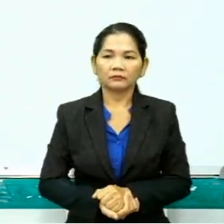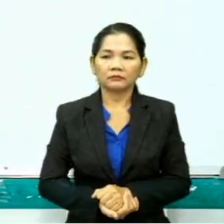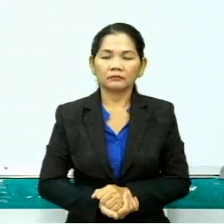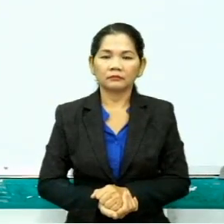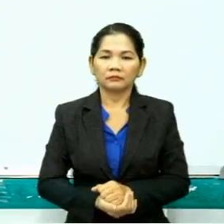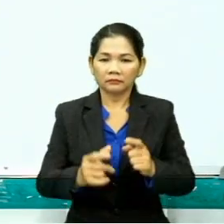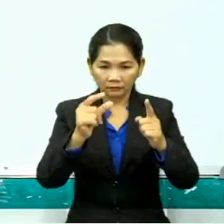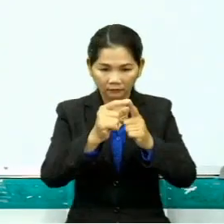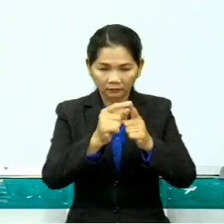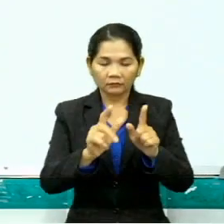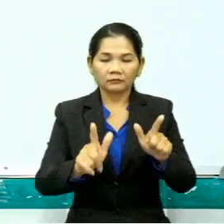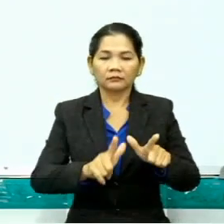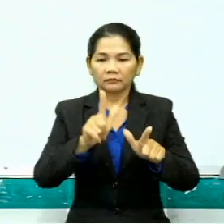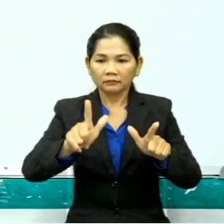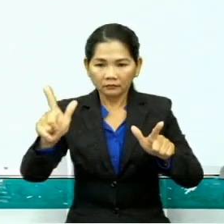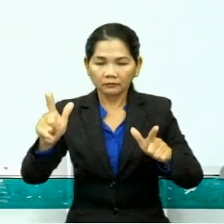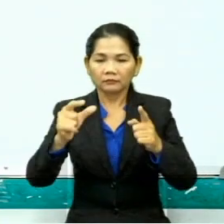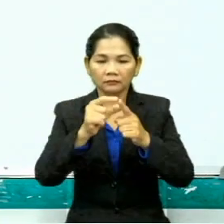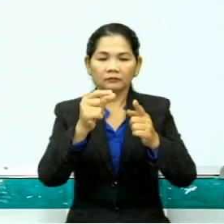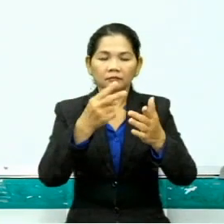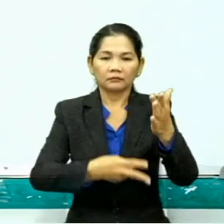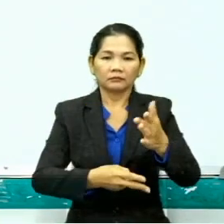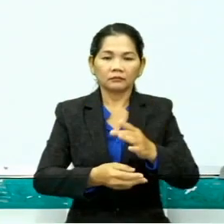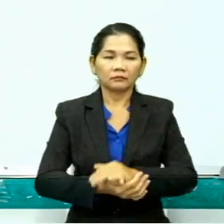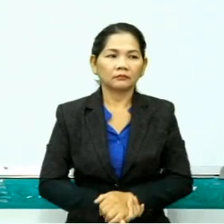ta chua nằm bị ở vấy tới con